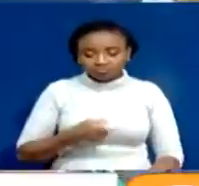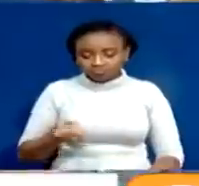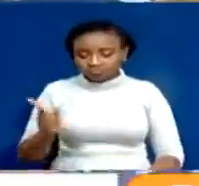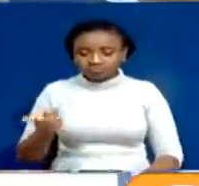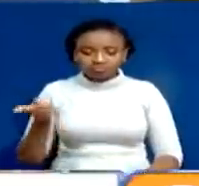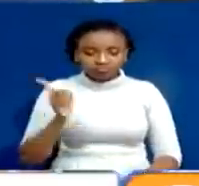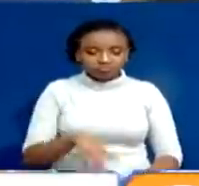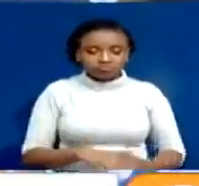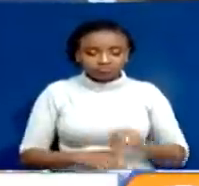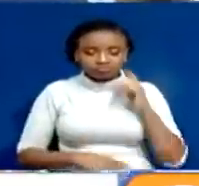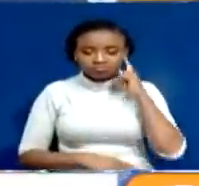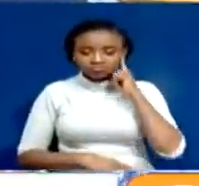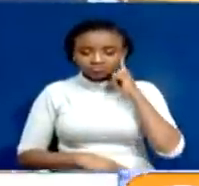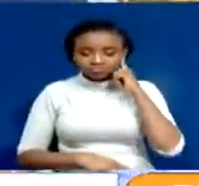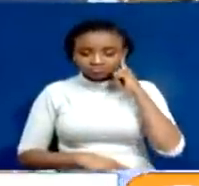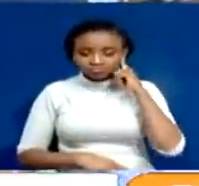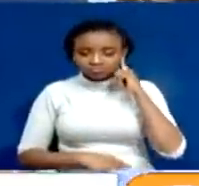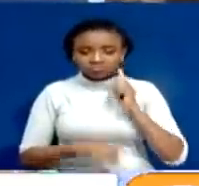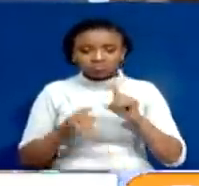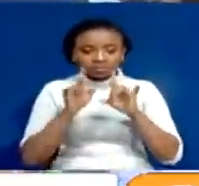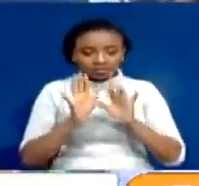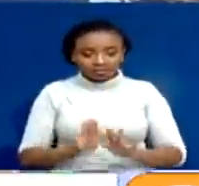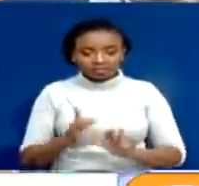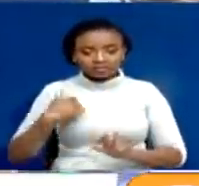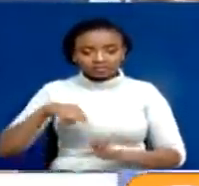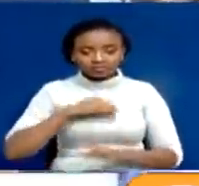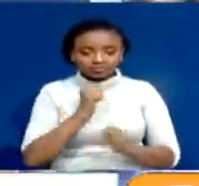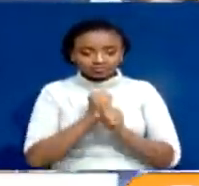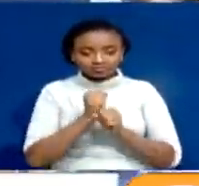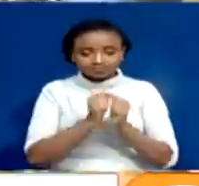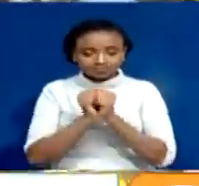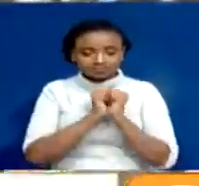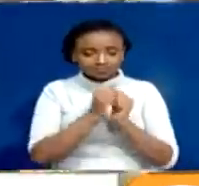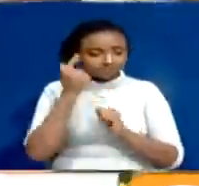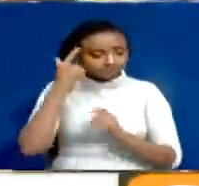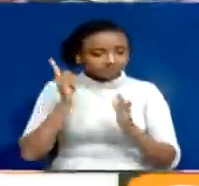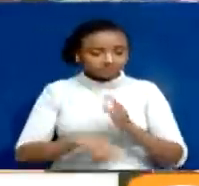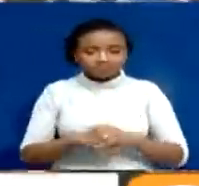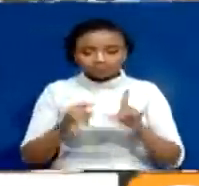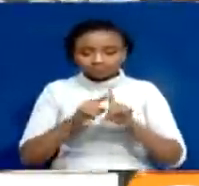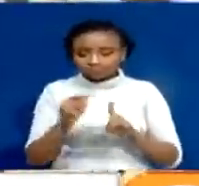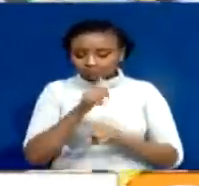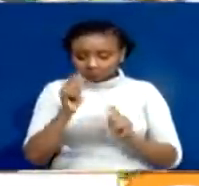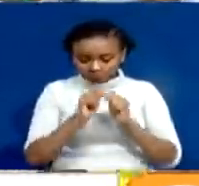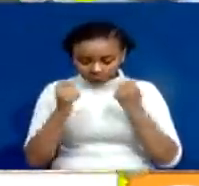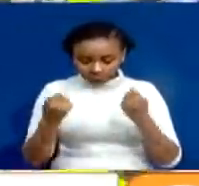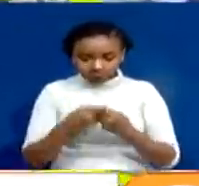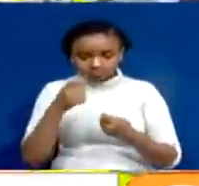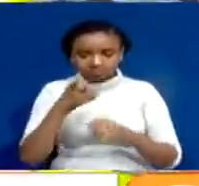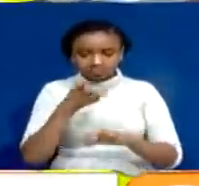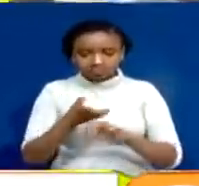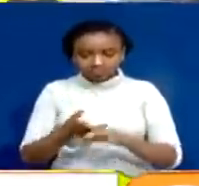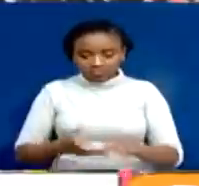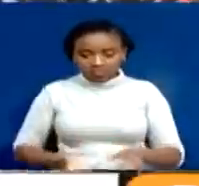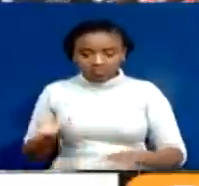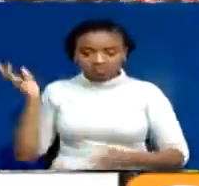Watu tuanze kuzoeana. Ama namna gani? Makundi hasimu ya vijana walivuruga na kurushia mawe